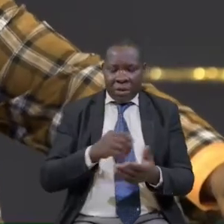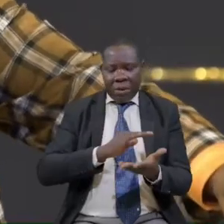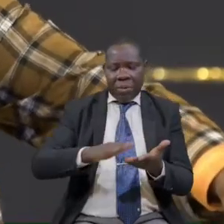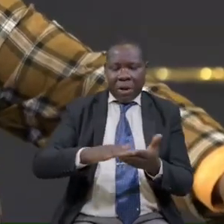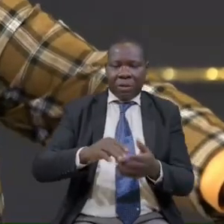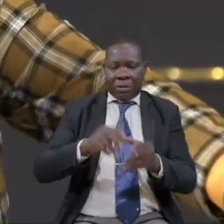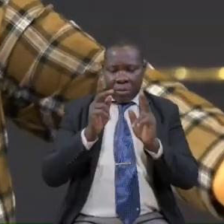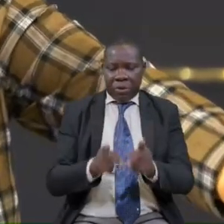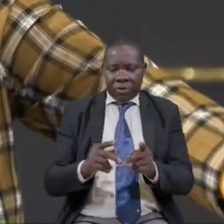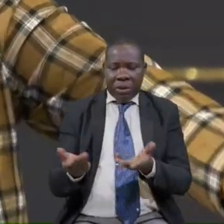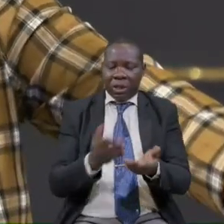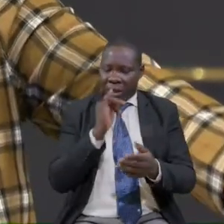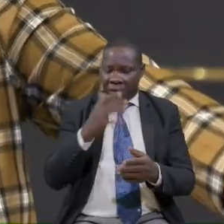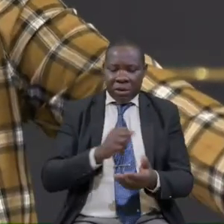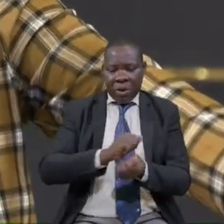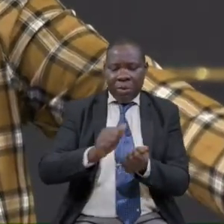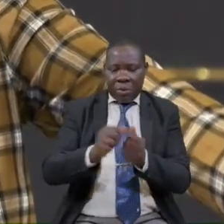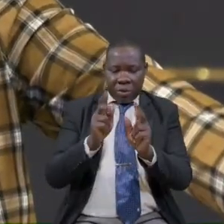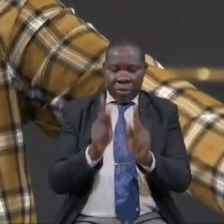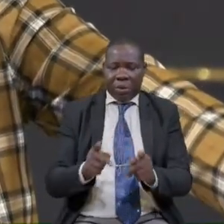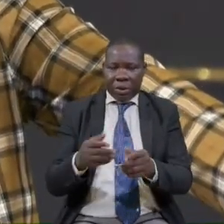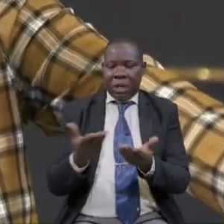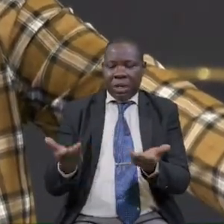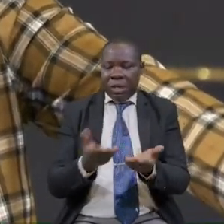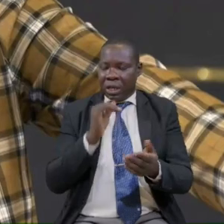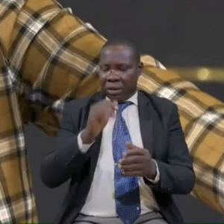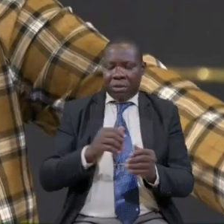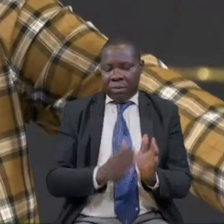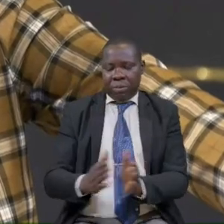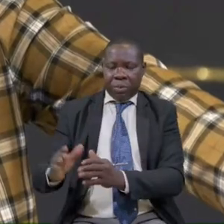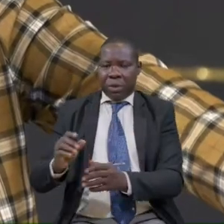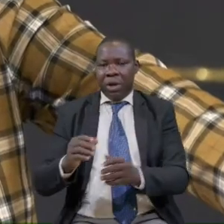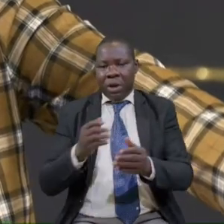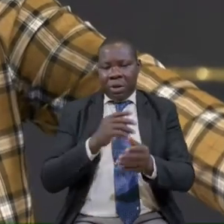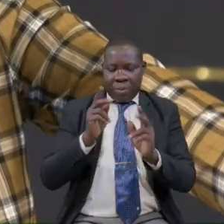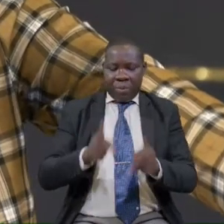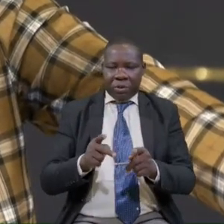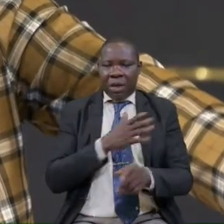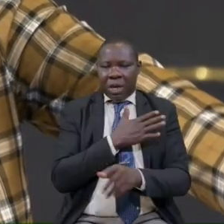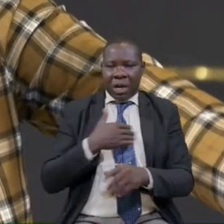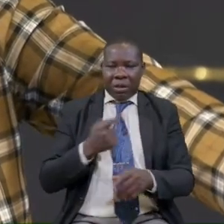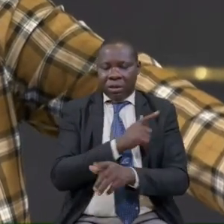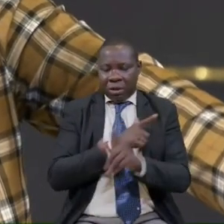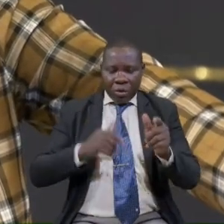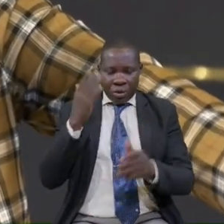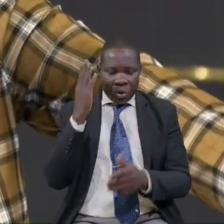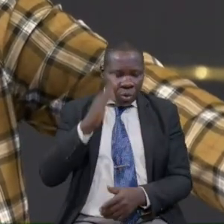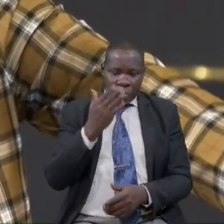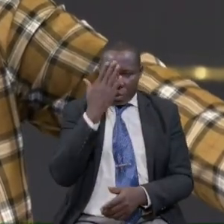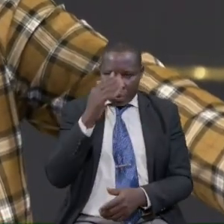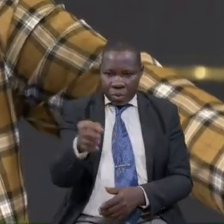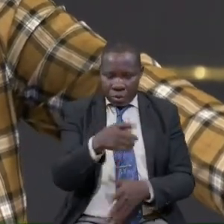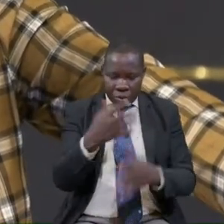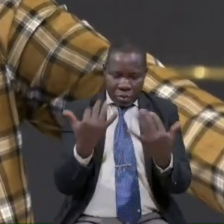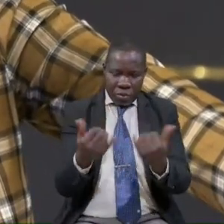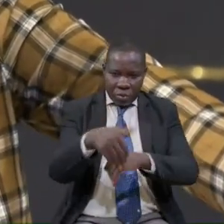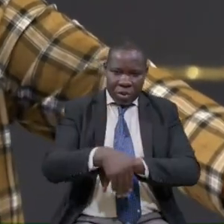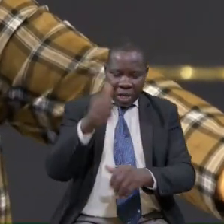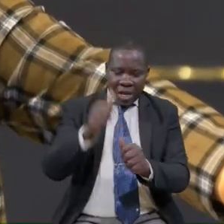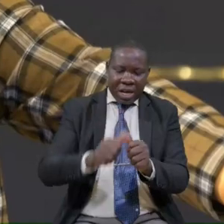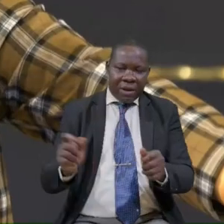personne pardonnée, voici une personne lavée, voici une personne préparée. Et le Seigneur va vous reconnaître aujourd'hui,